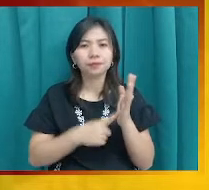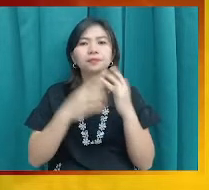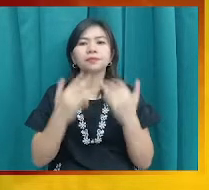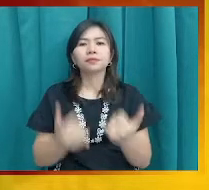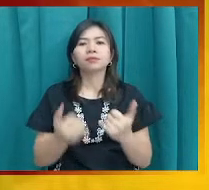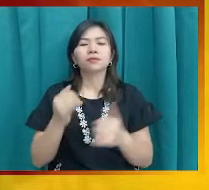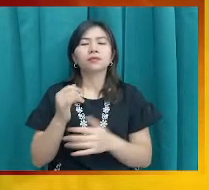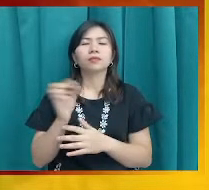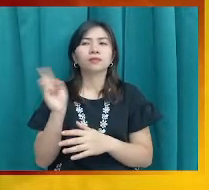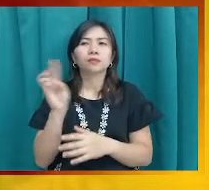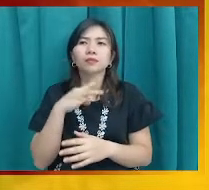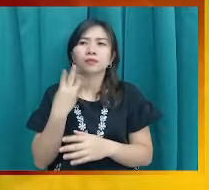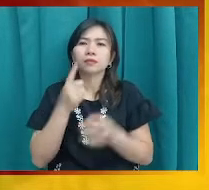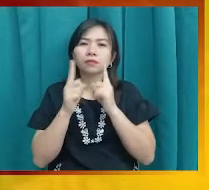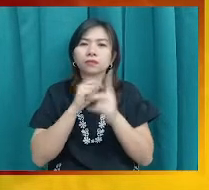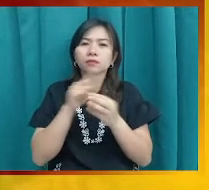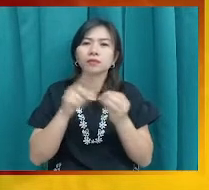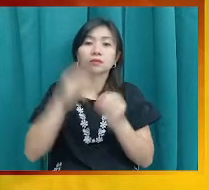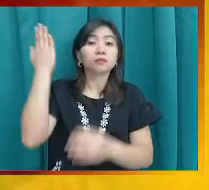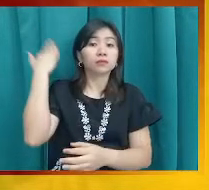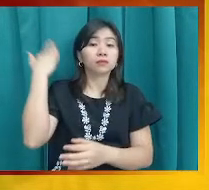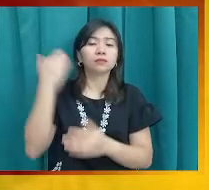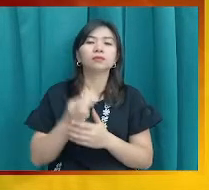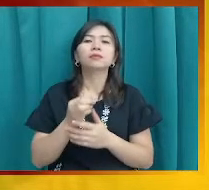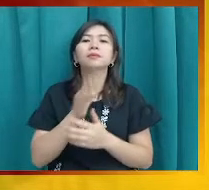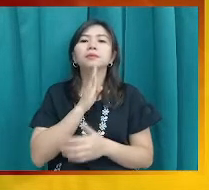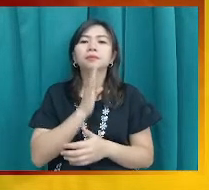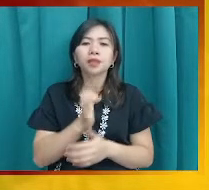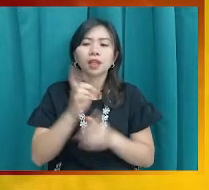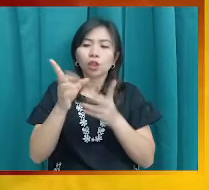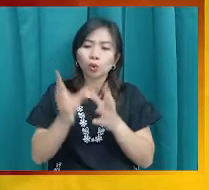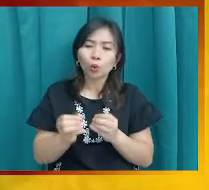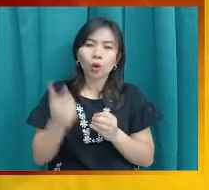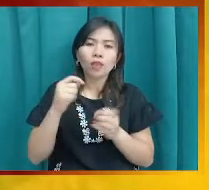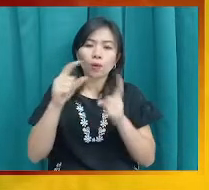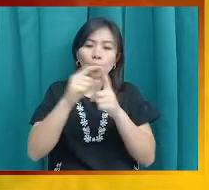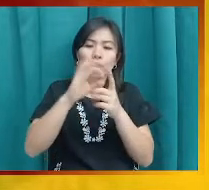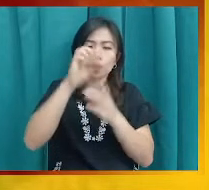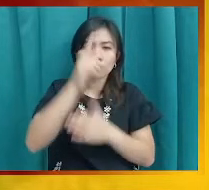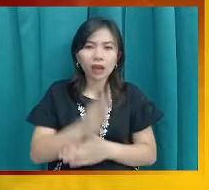nakaraang pinag-uusapan natin, be ye doers of the word. Yeah. Not hearers